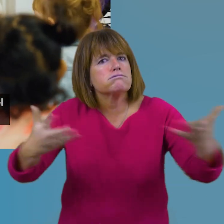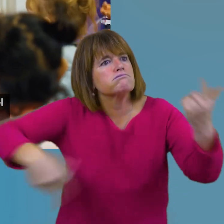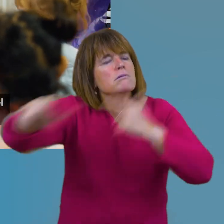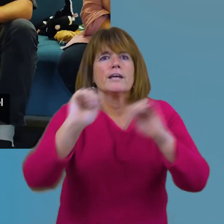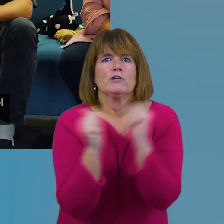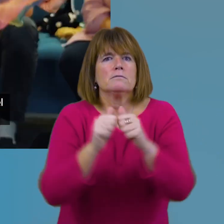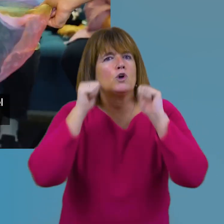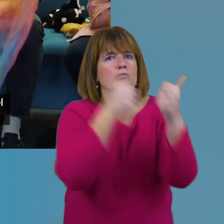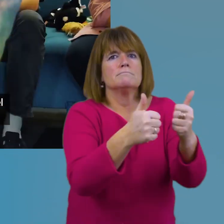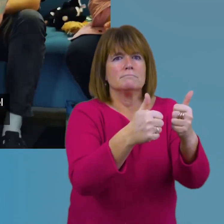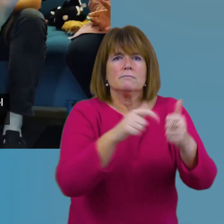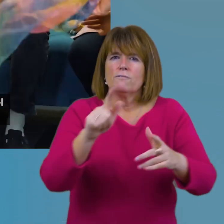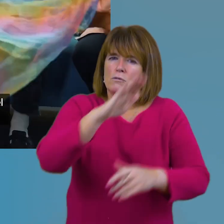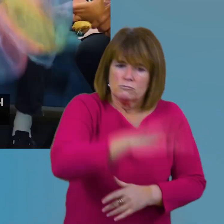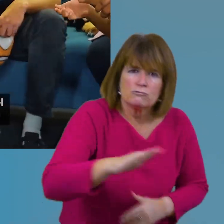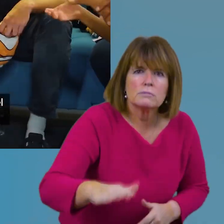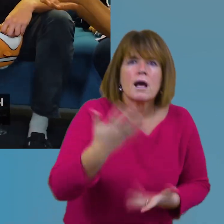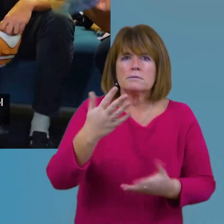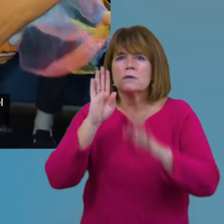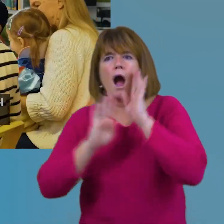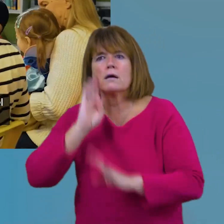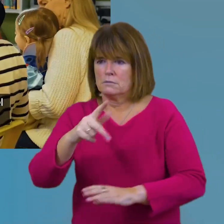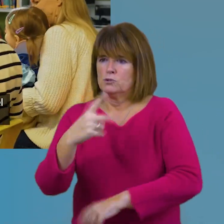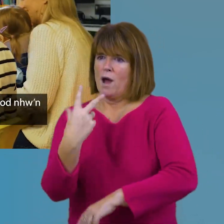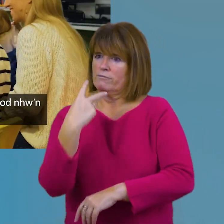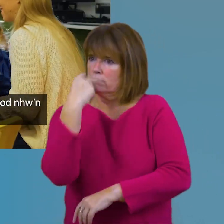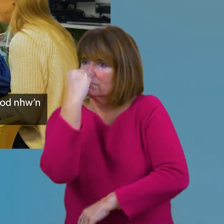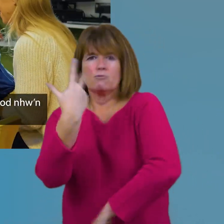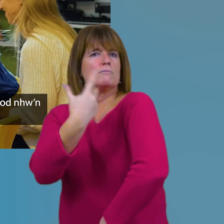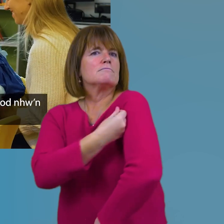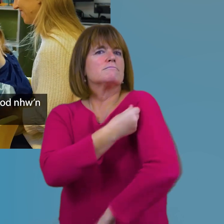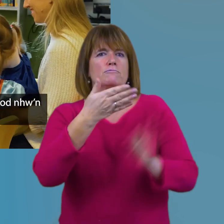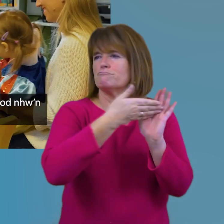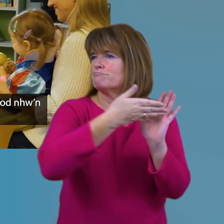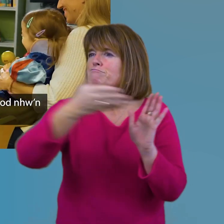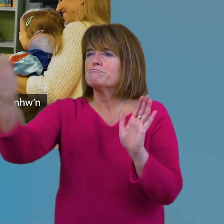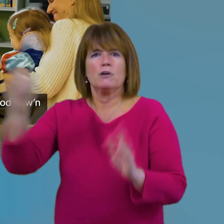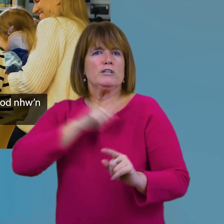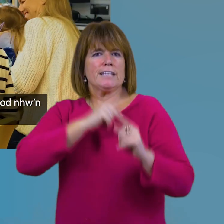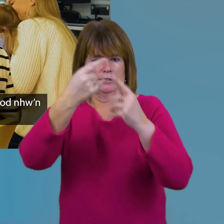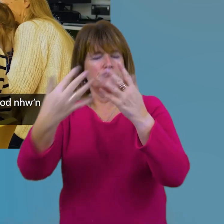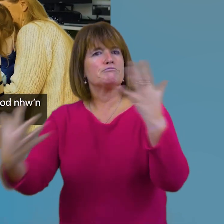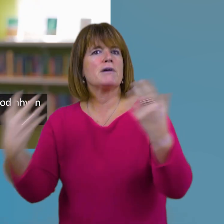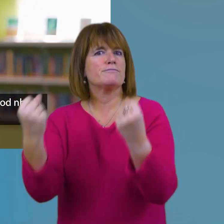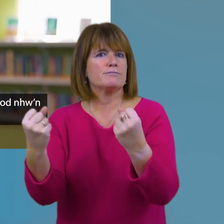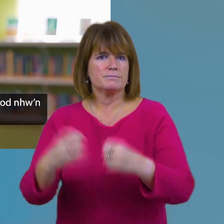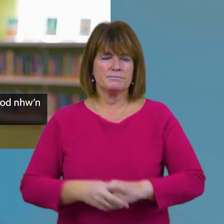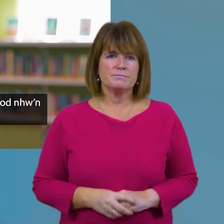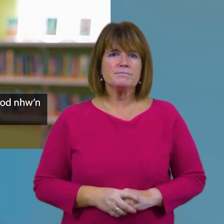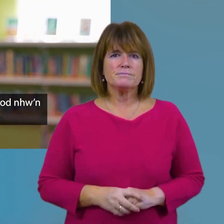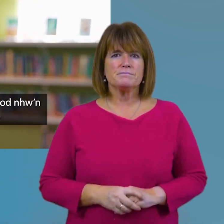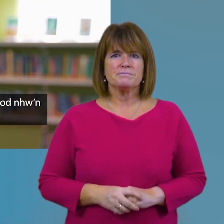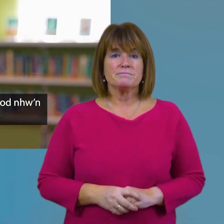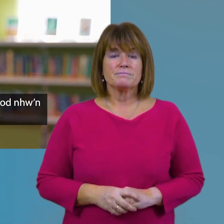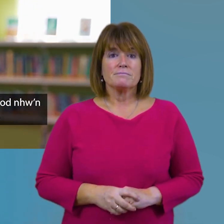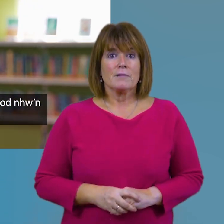bod nhw'n ddiogel a'r ffaith bod nhw'n gweithio hefyd. A fi'n credu bod consensus fawr o fewn y